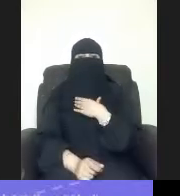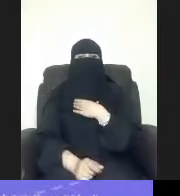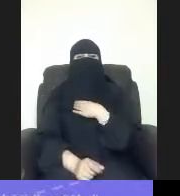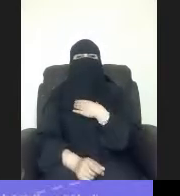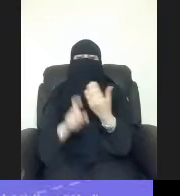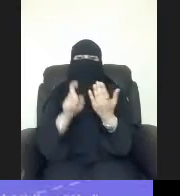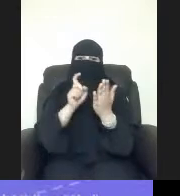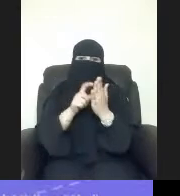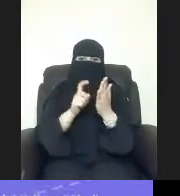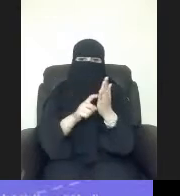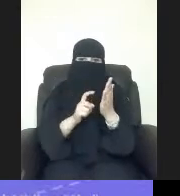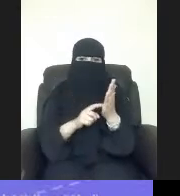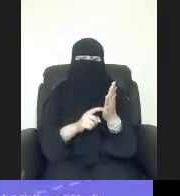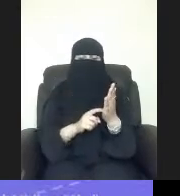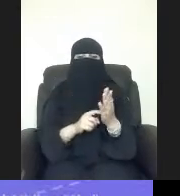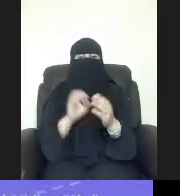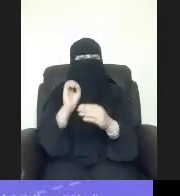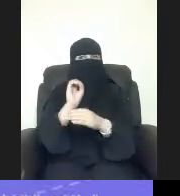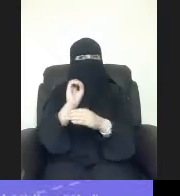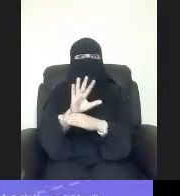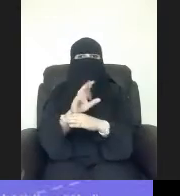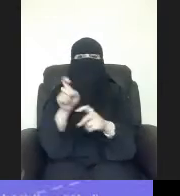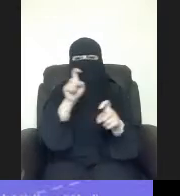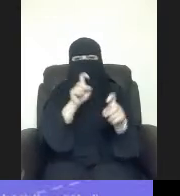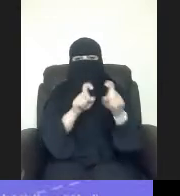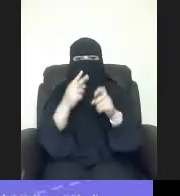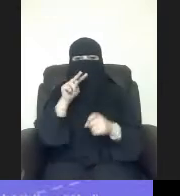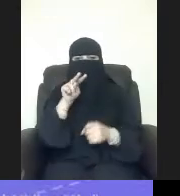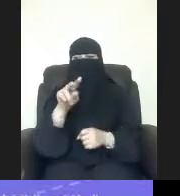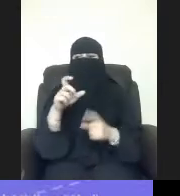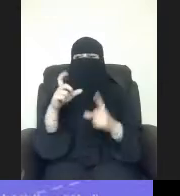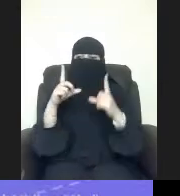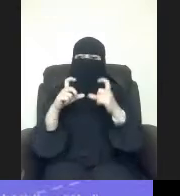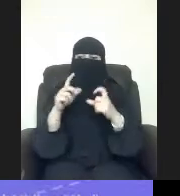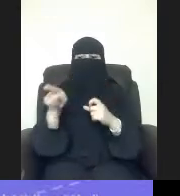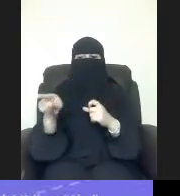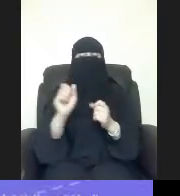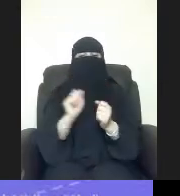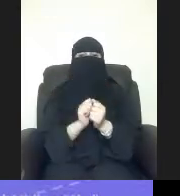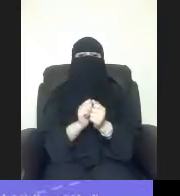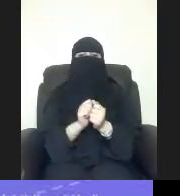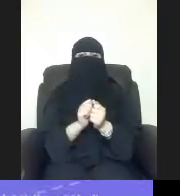آرائهم واستفساراتهم عبر الكود اللي أمامكم.